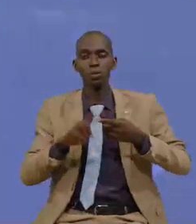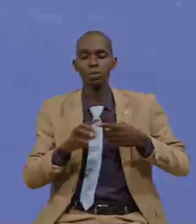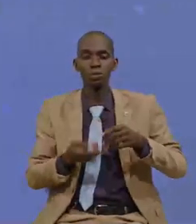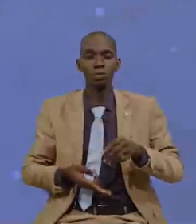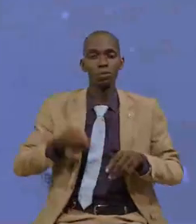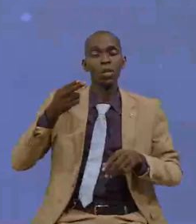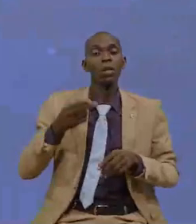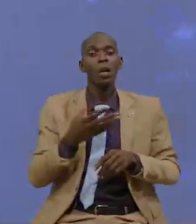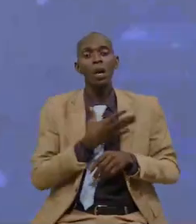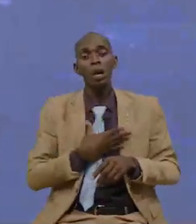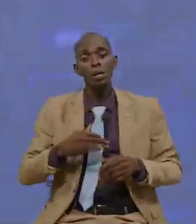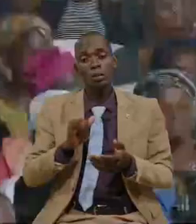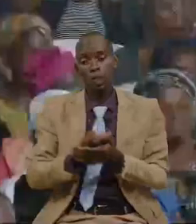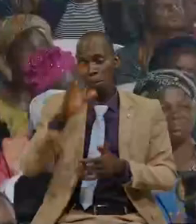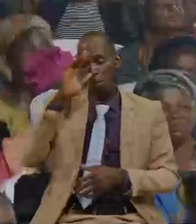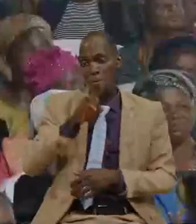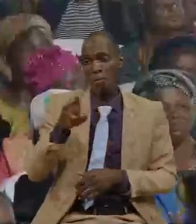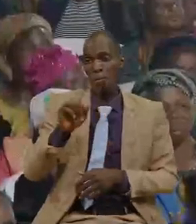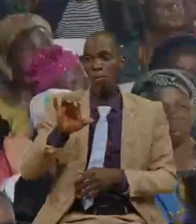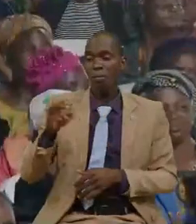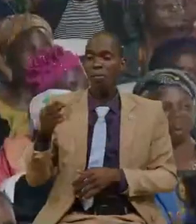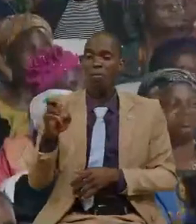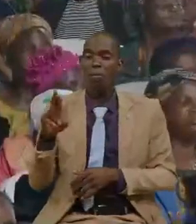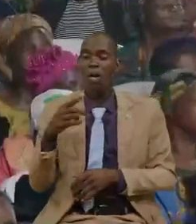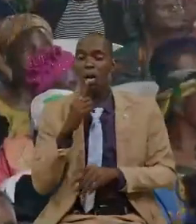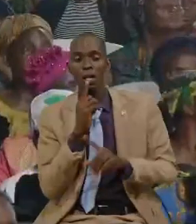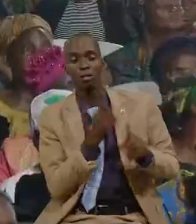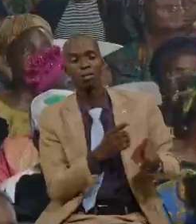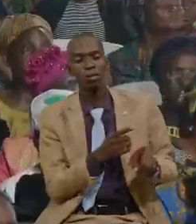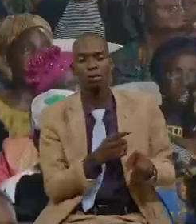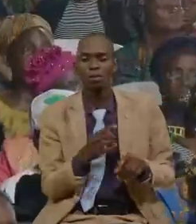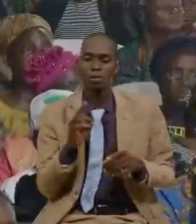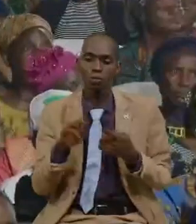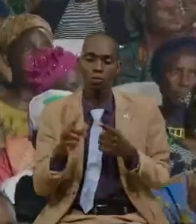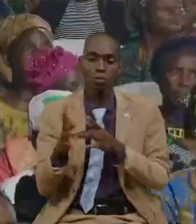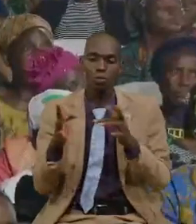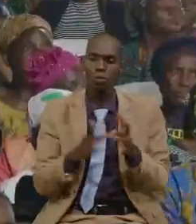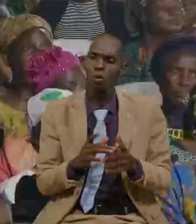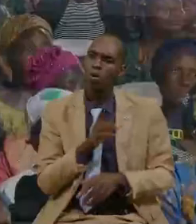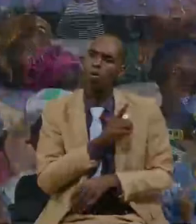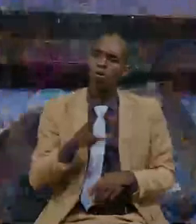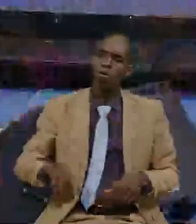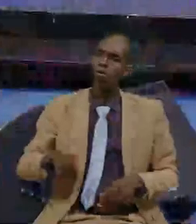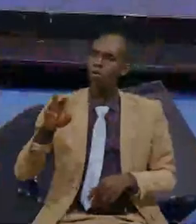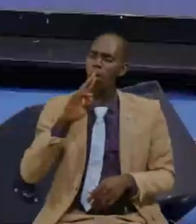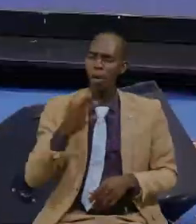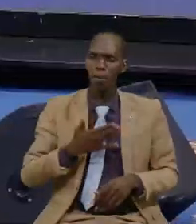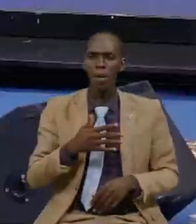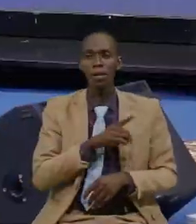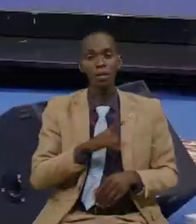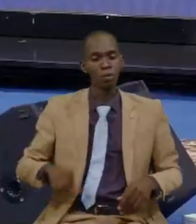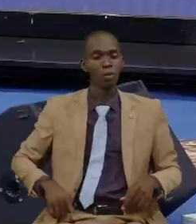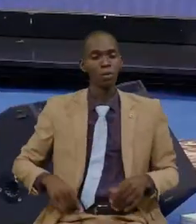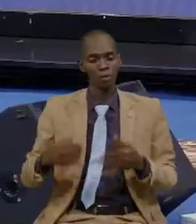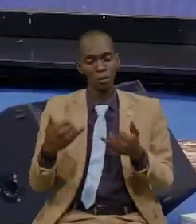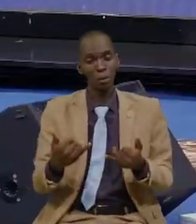son émotion de colère. Mais Zaché se tenant devant le Seigneur lui dit, il appelait Seigneur, tu es mon